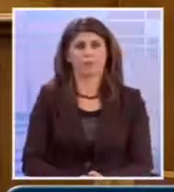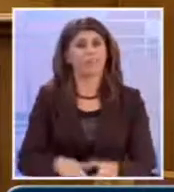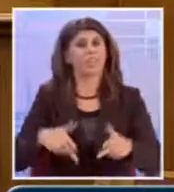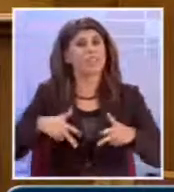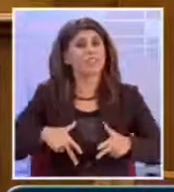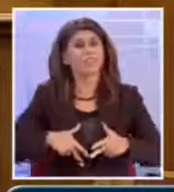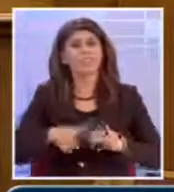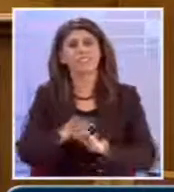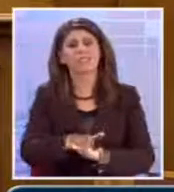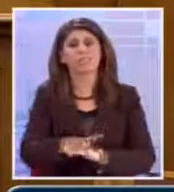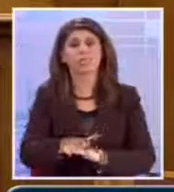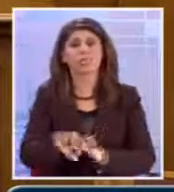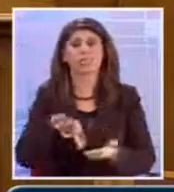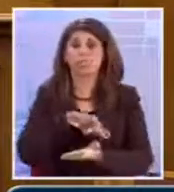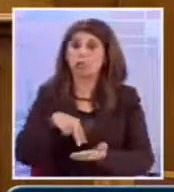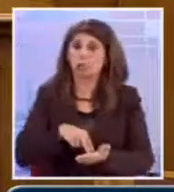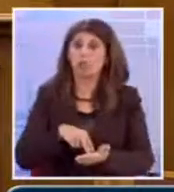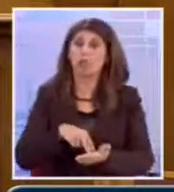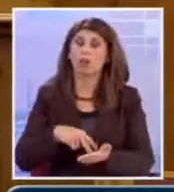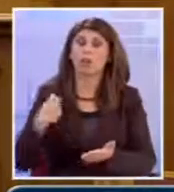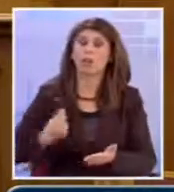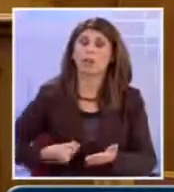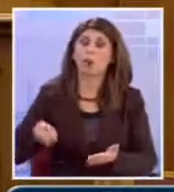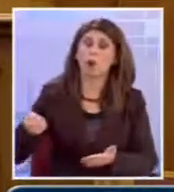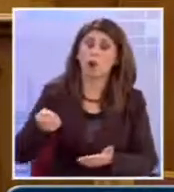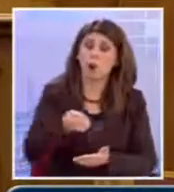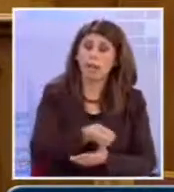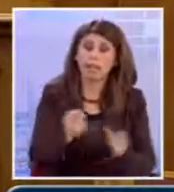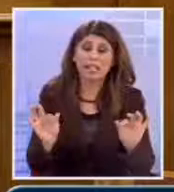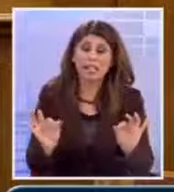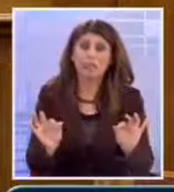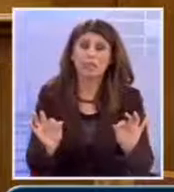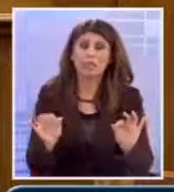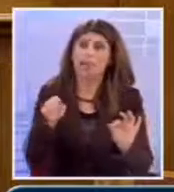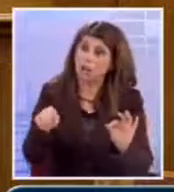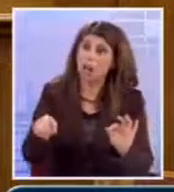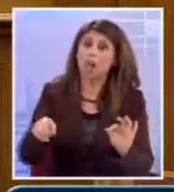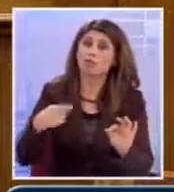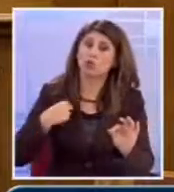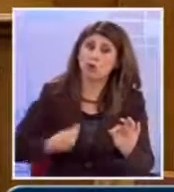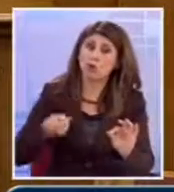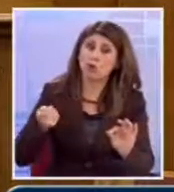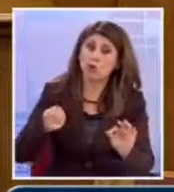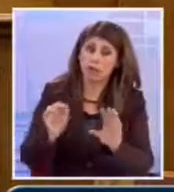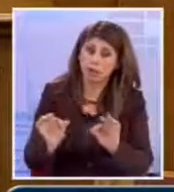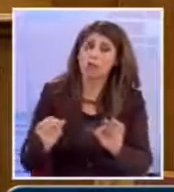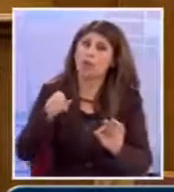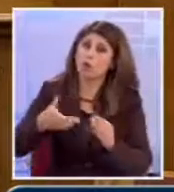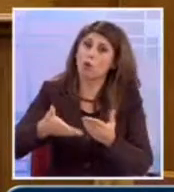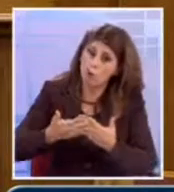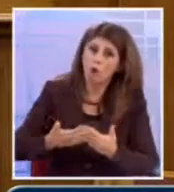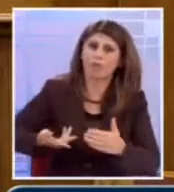Υποτίμησε τον ρόλο της ρύθμισης του δημοσίου χρέους στην έξοδο από την κρίση και επί της